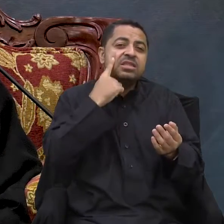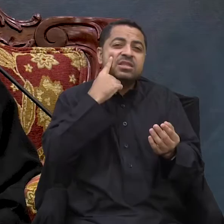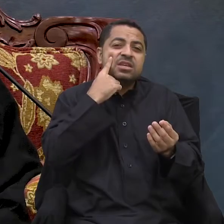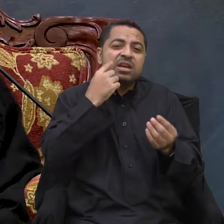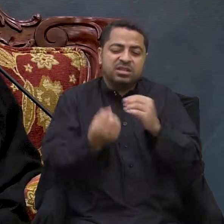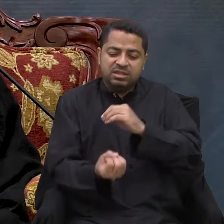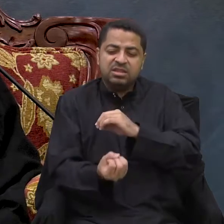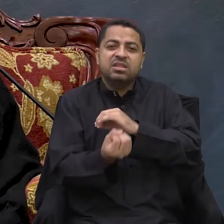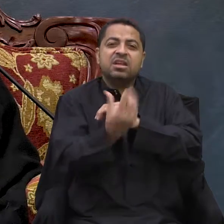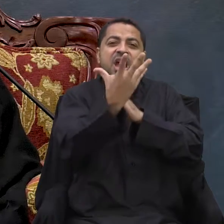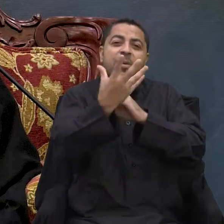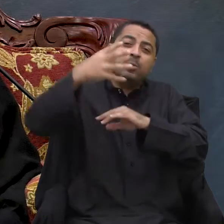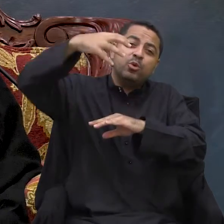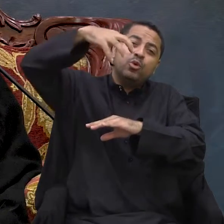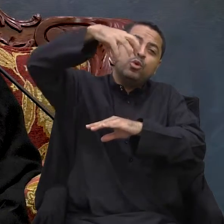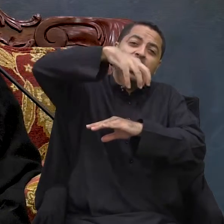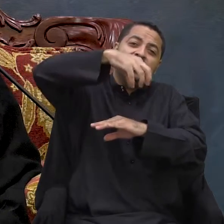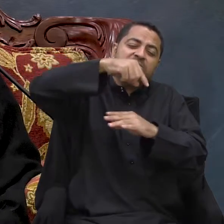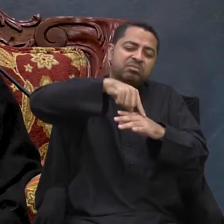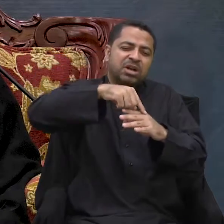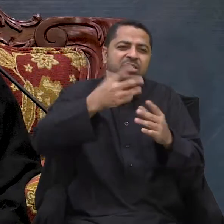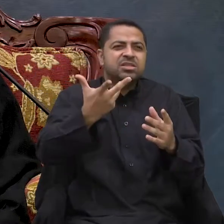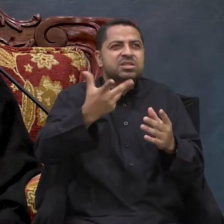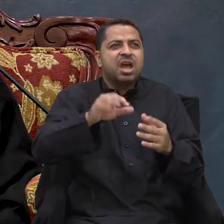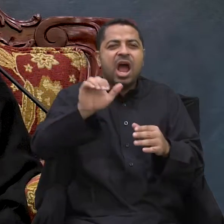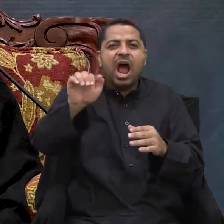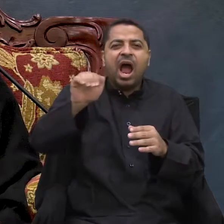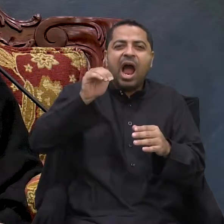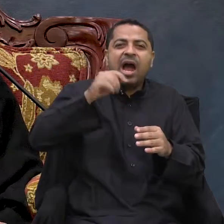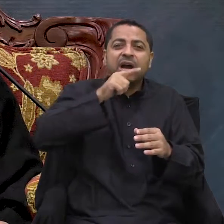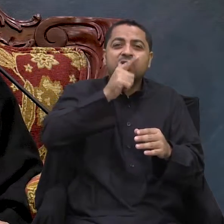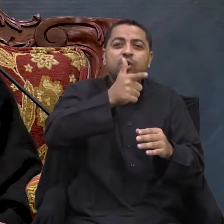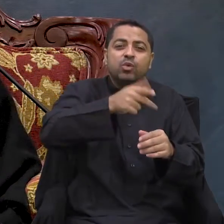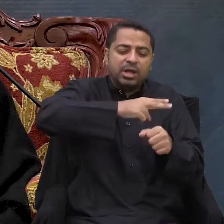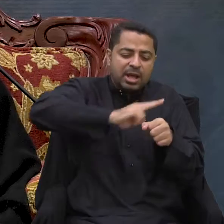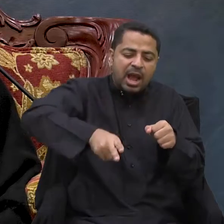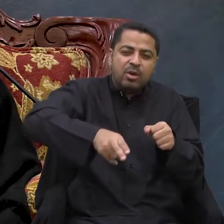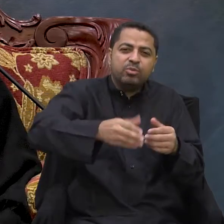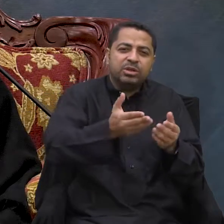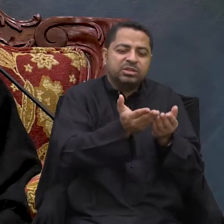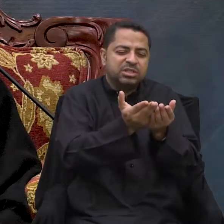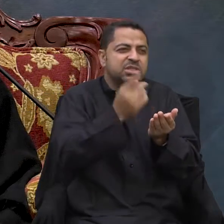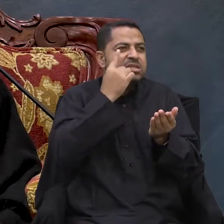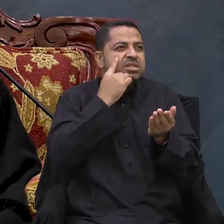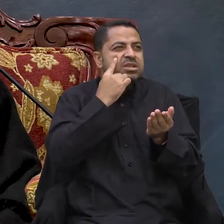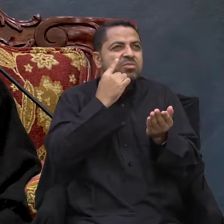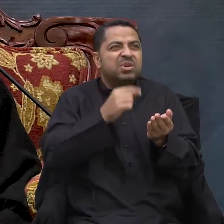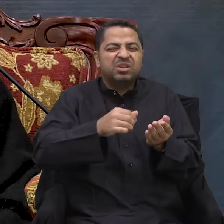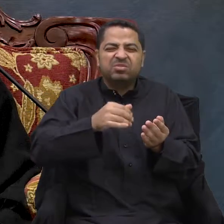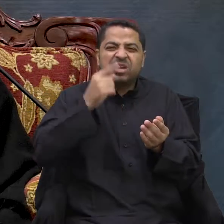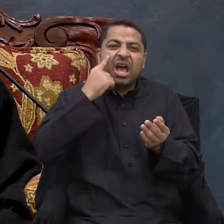بالإشراق والأصيل من طالب بحقه قتيل، والدهر لا